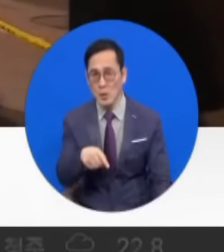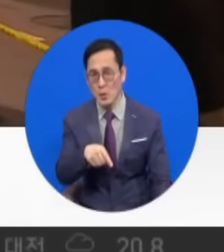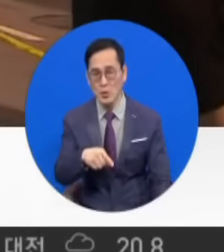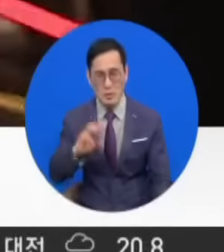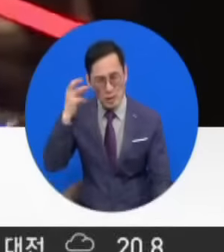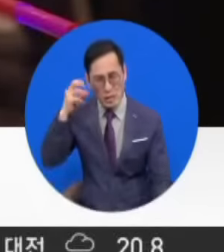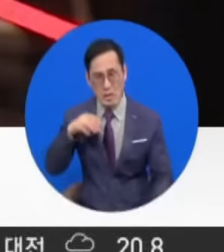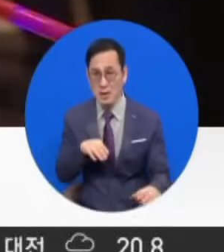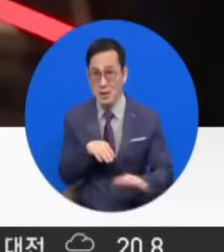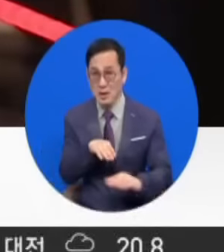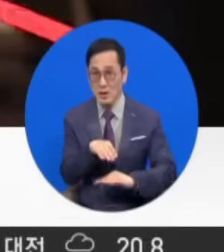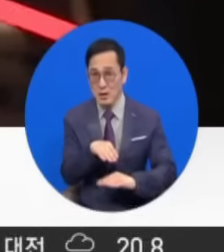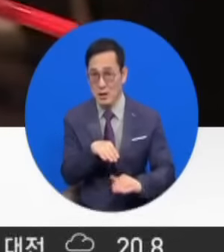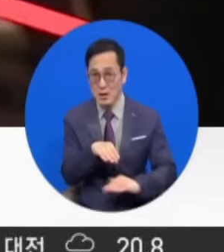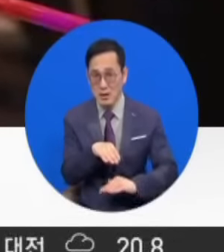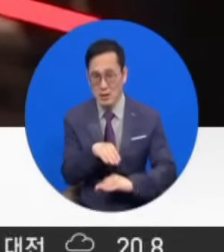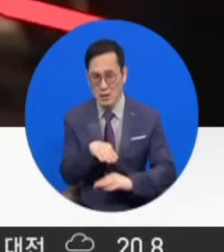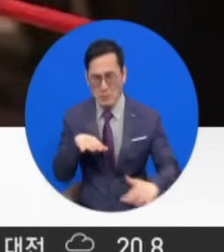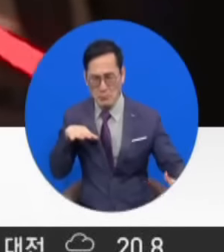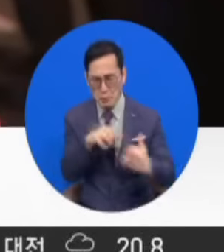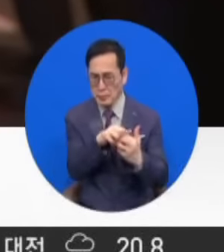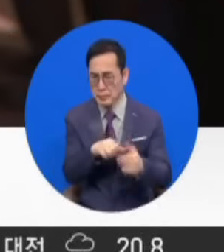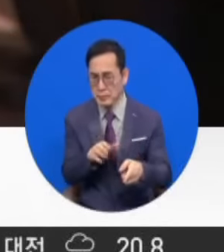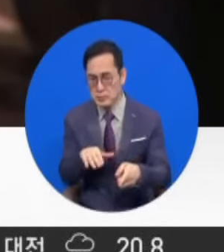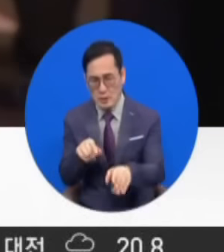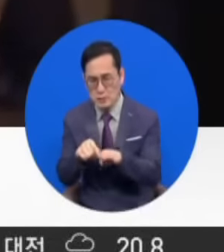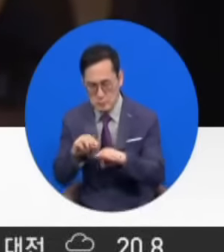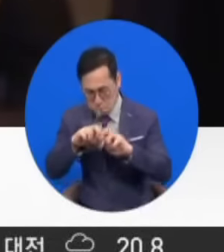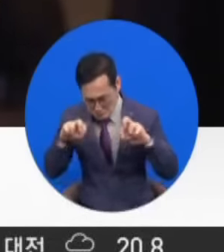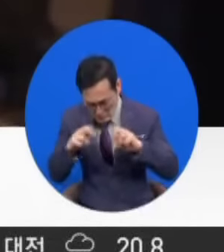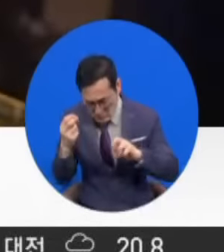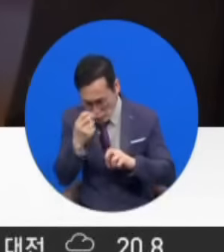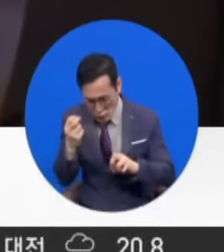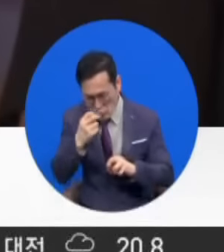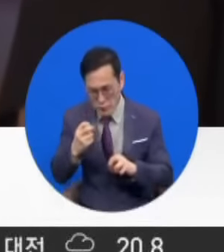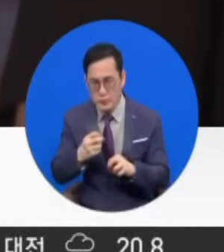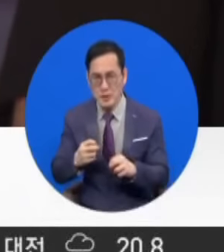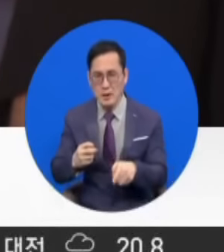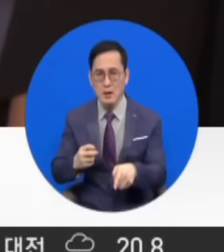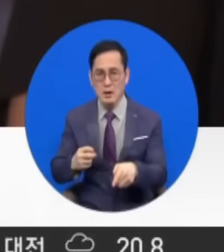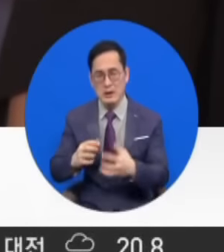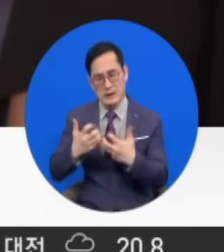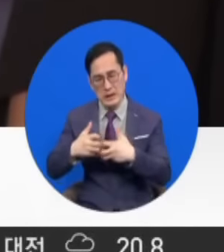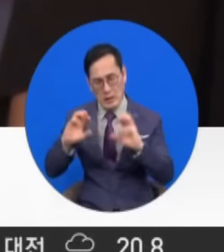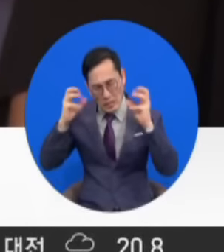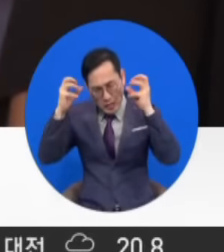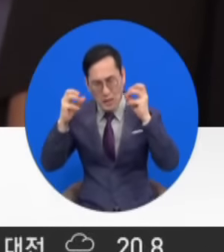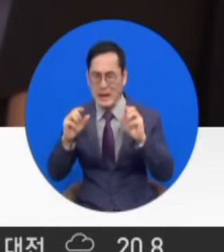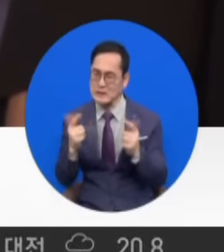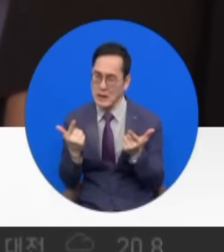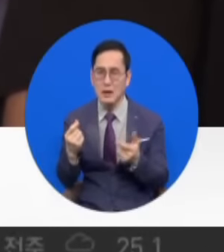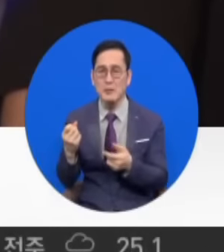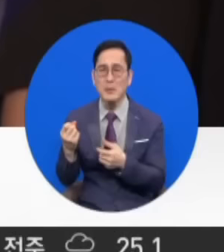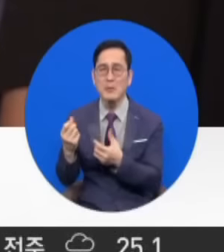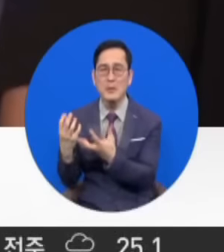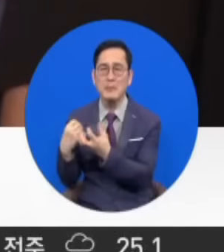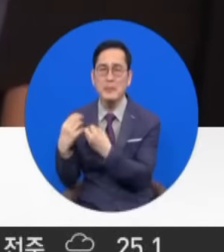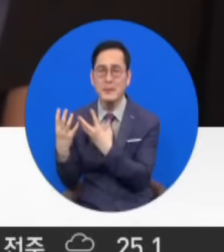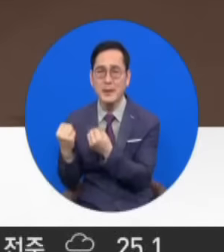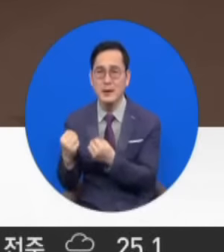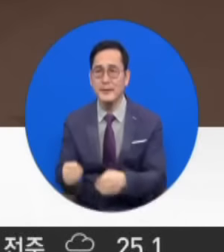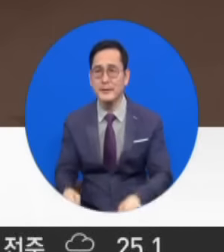그 급발진으로 나오는 그 사례가 별로 없는 별로 것 같아요. 예. 예. 저는 그래서 차제에 이번에 제가